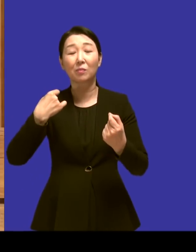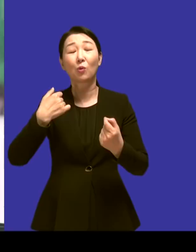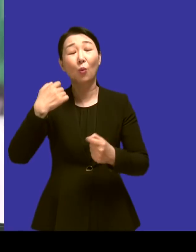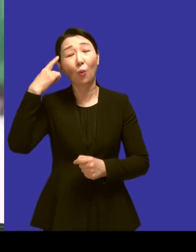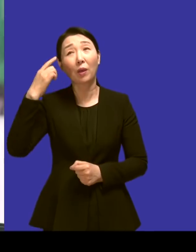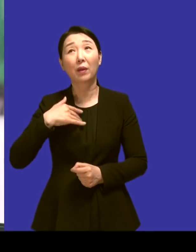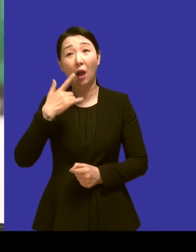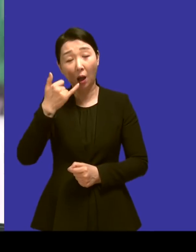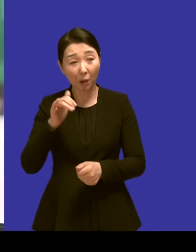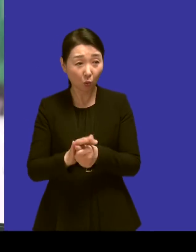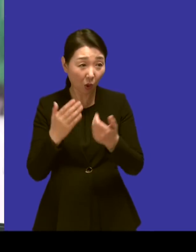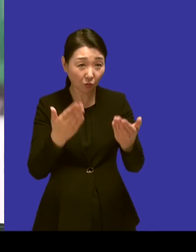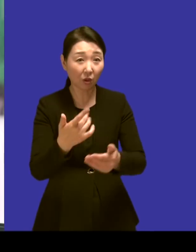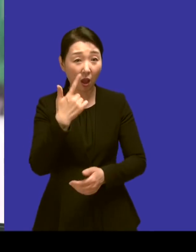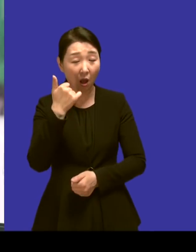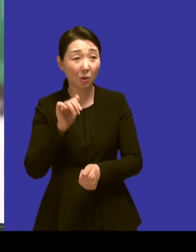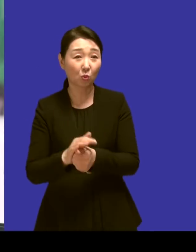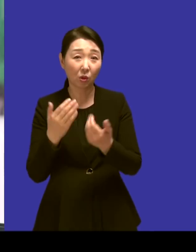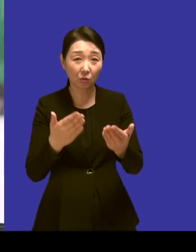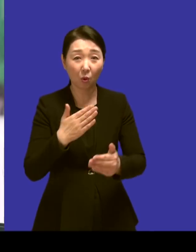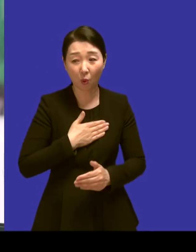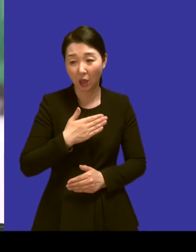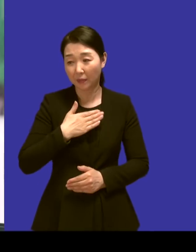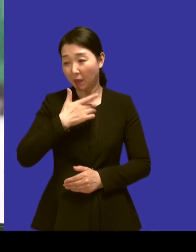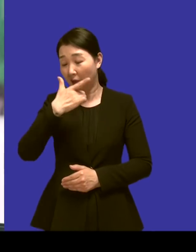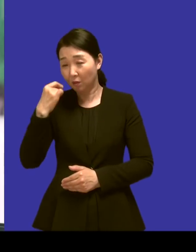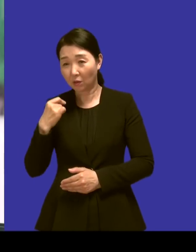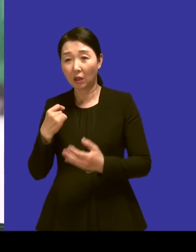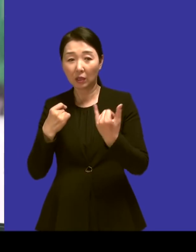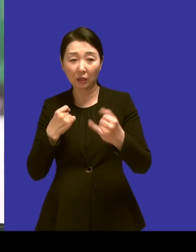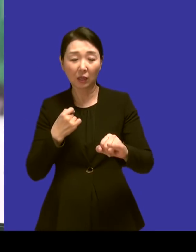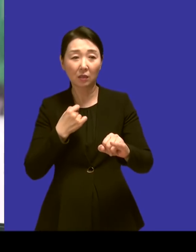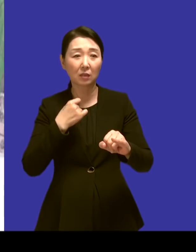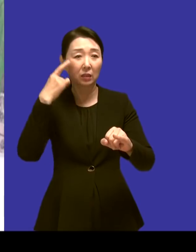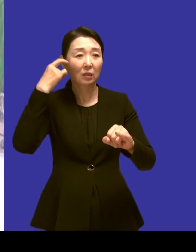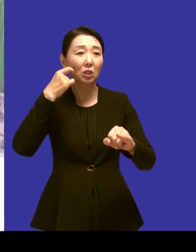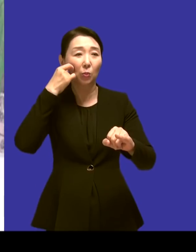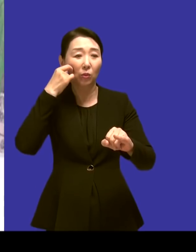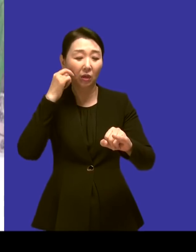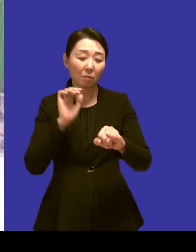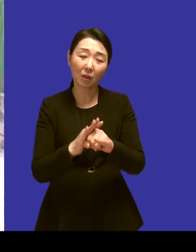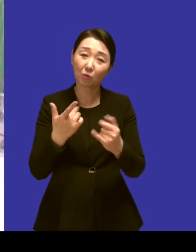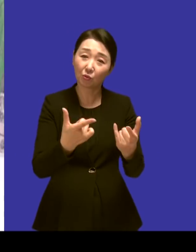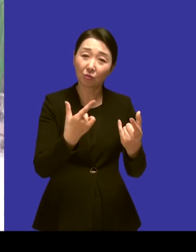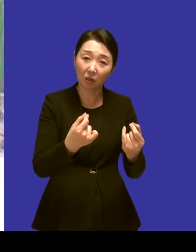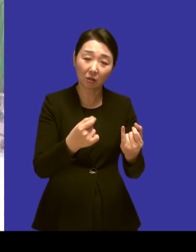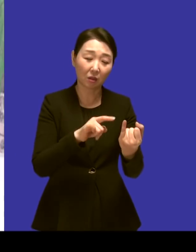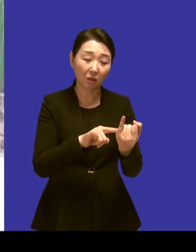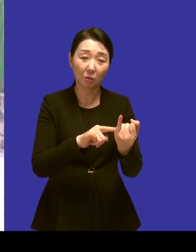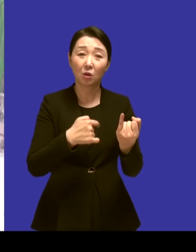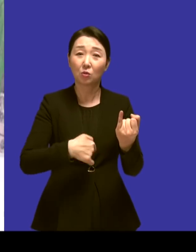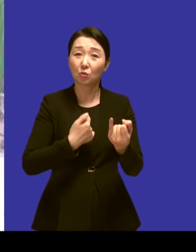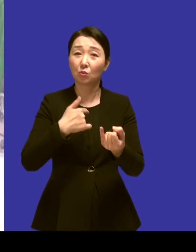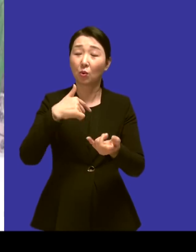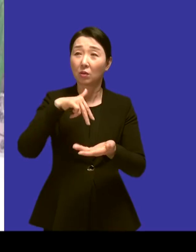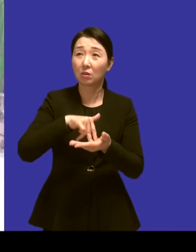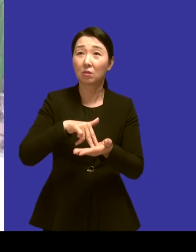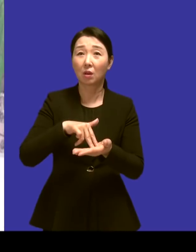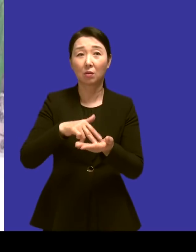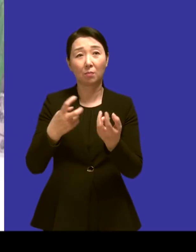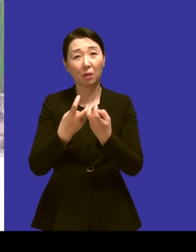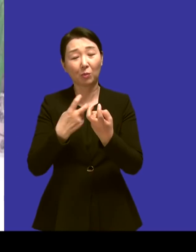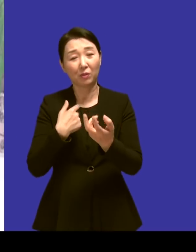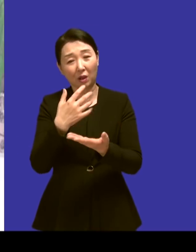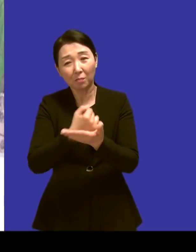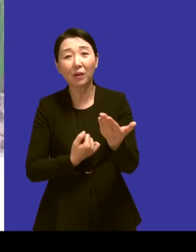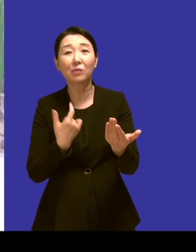다 해줄게. 아빠가 느꼈던 그런 결핍을 우리 딸들은 못 느끼게 해주겠다는 이유로 그 아이들로 스스로 일어나는 법을 내가 뺏고 있다는